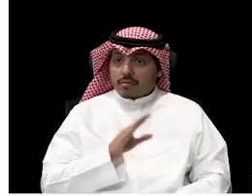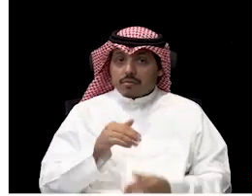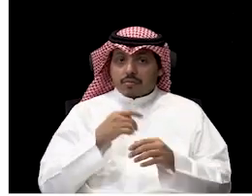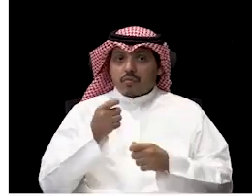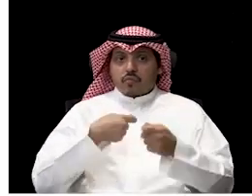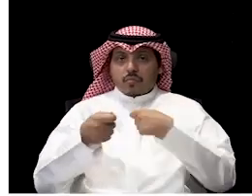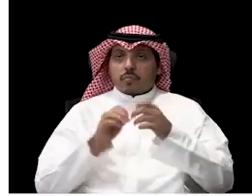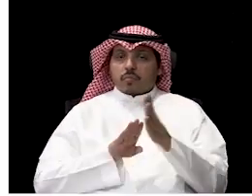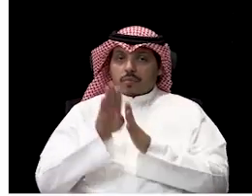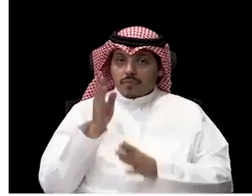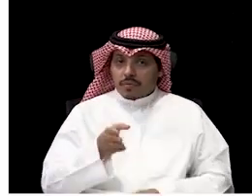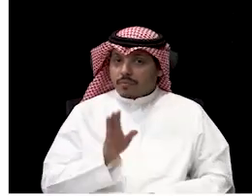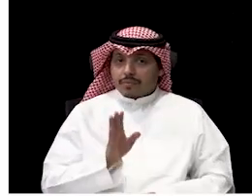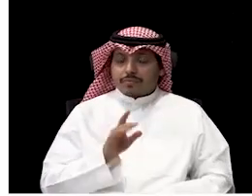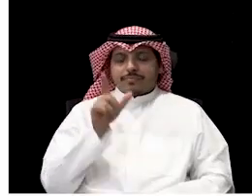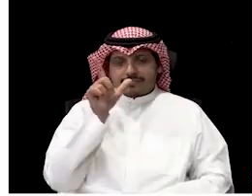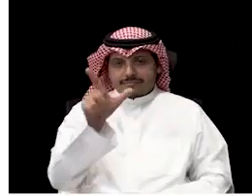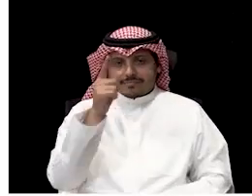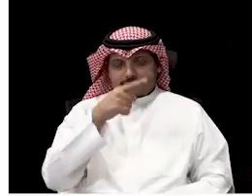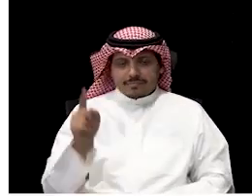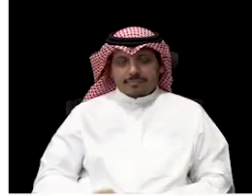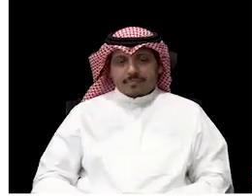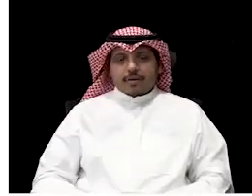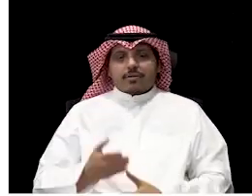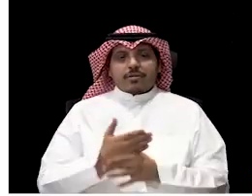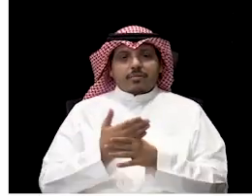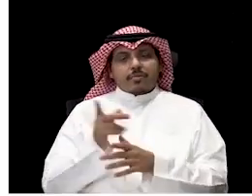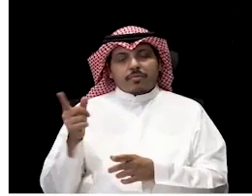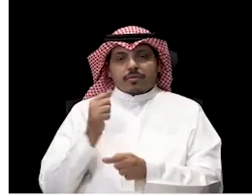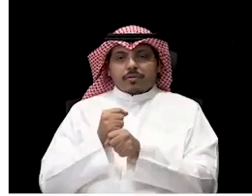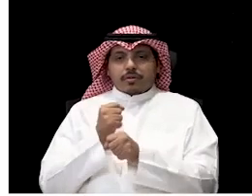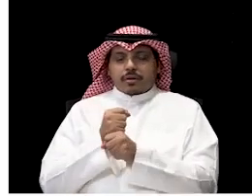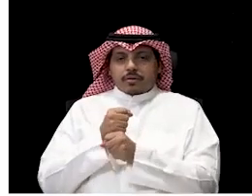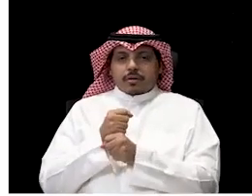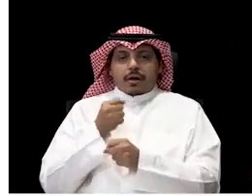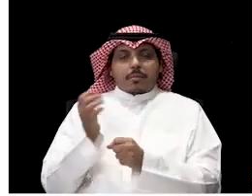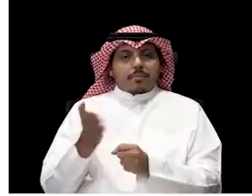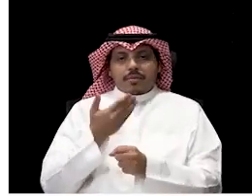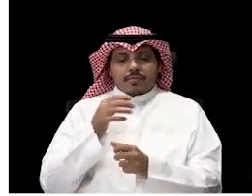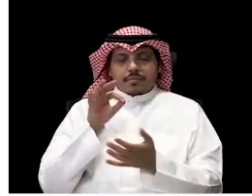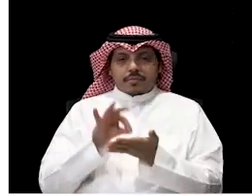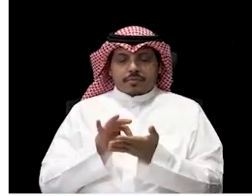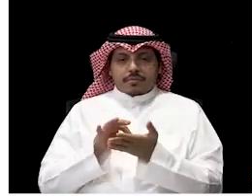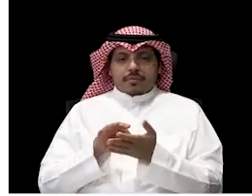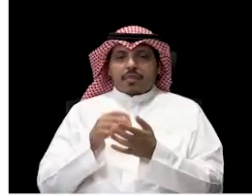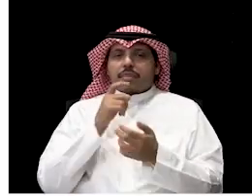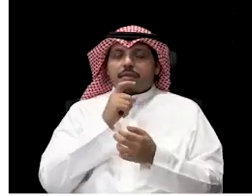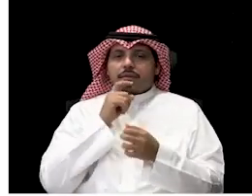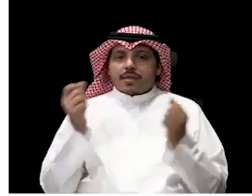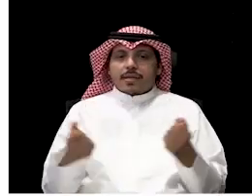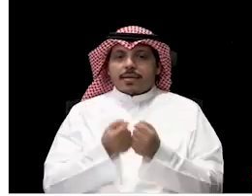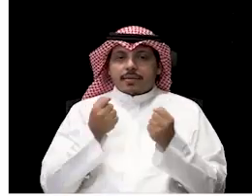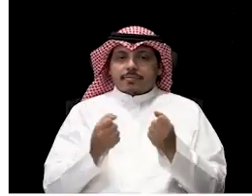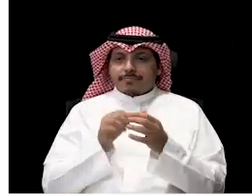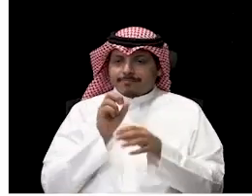واستقرار، أحسنتم، صح. من أسباب البطالة ضعف التدريب والتأهيل، صح.